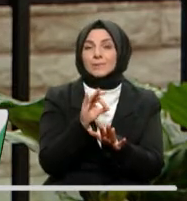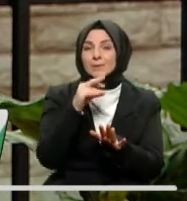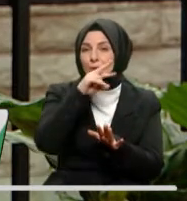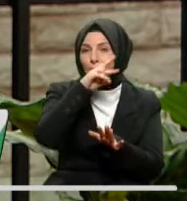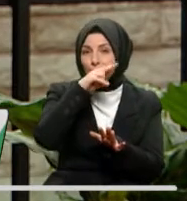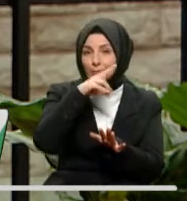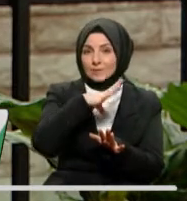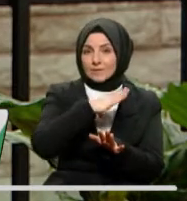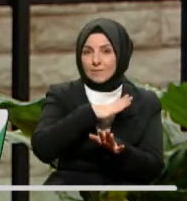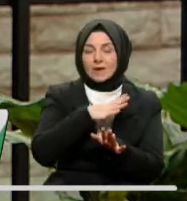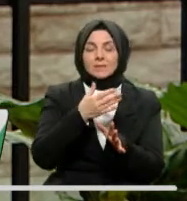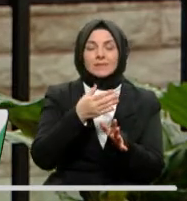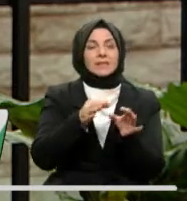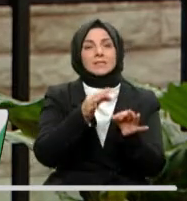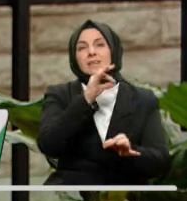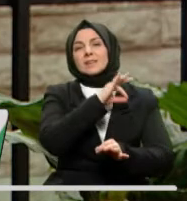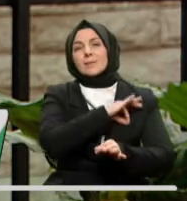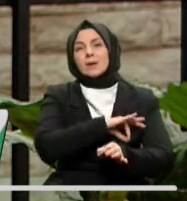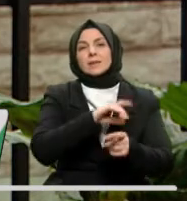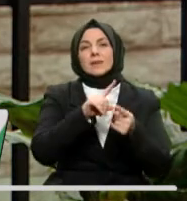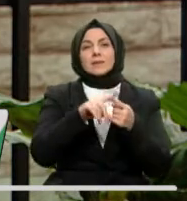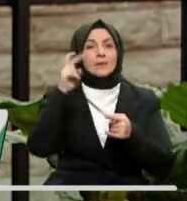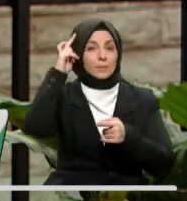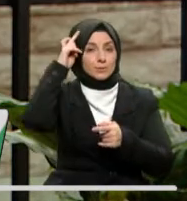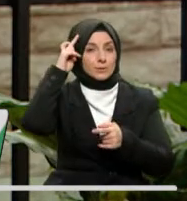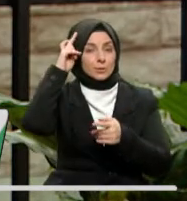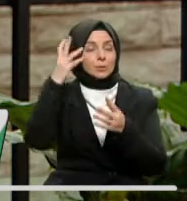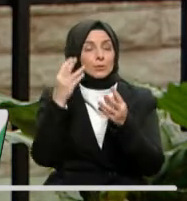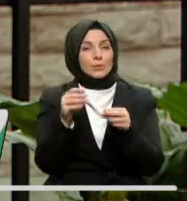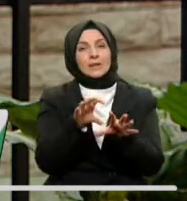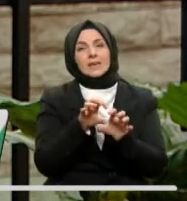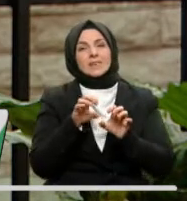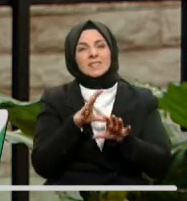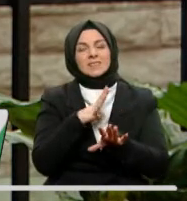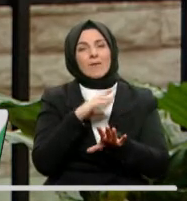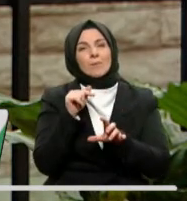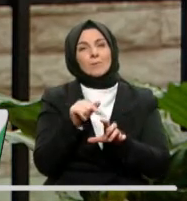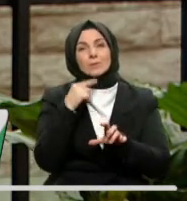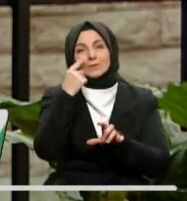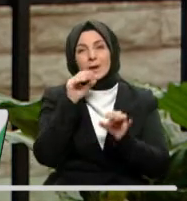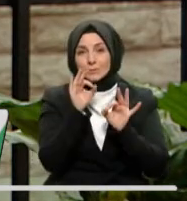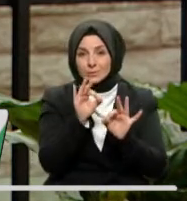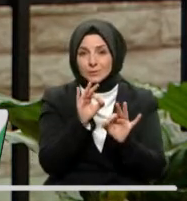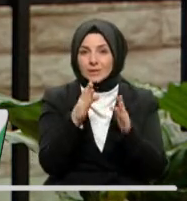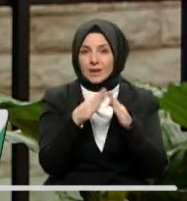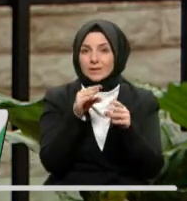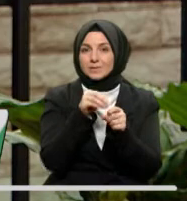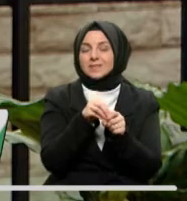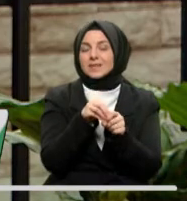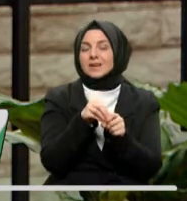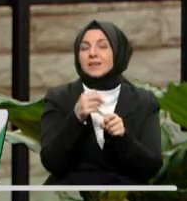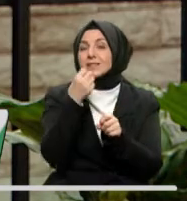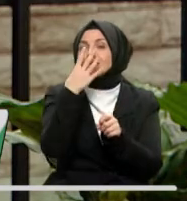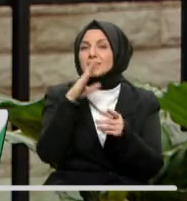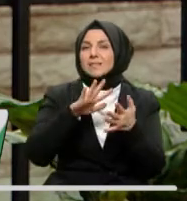ve psikolojisini olumlu etkileri var çiçekleri Aslında bir çok açıdan fayda Dolayısıyla mutlaka evlerimizde çiçekli ya da yapraklı bitkileri